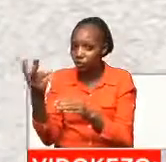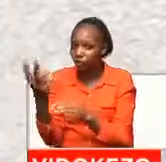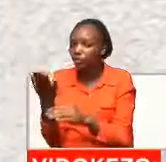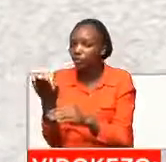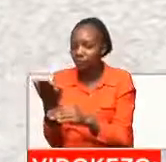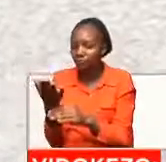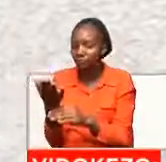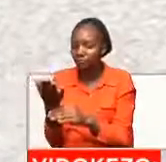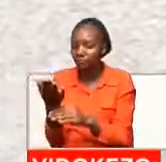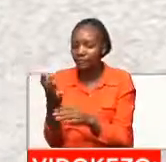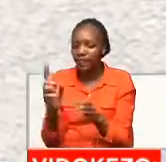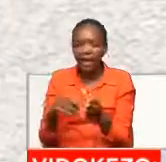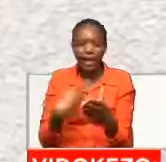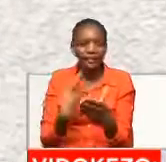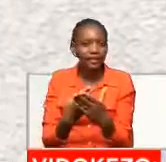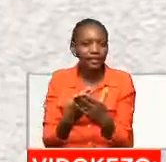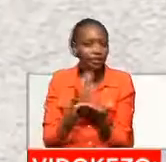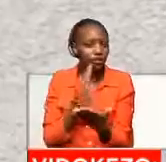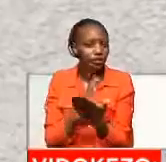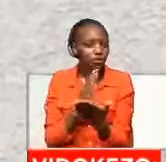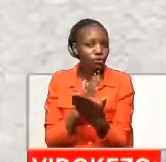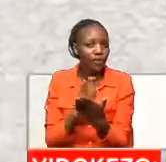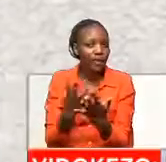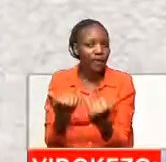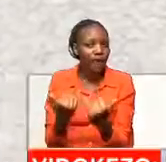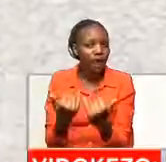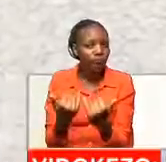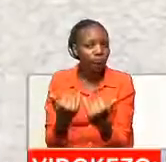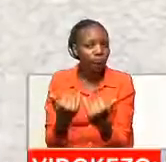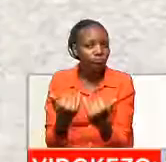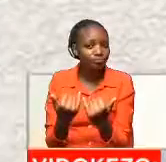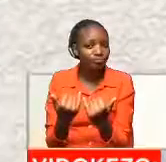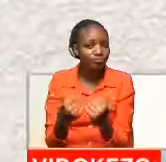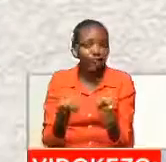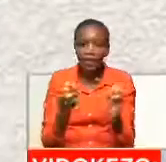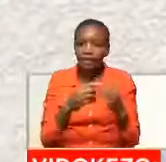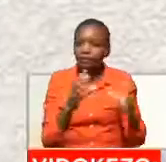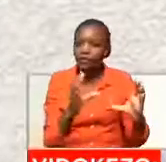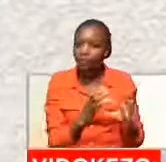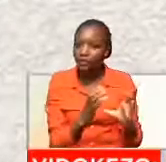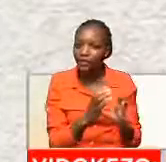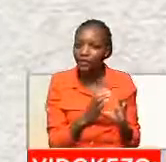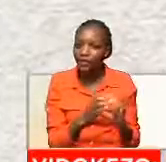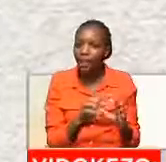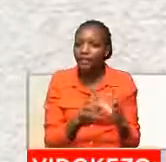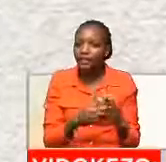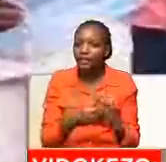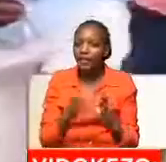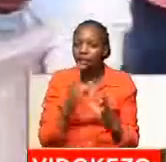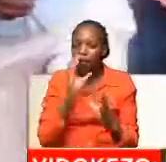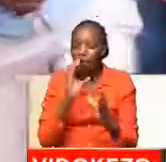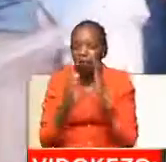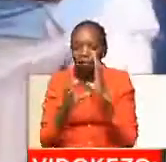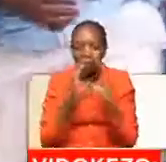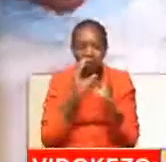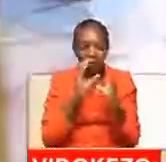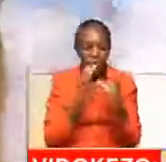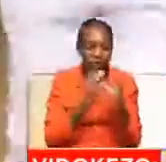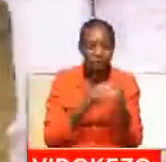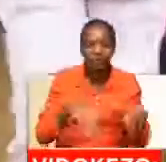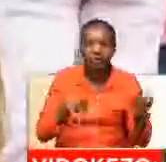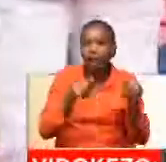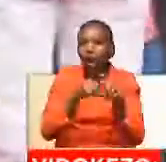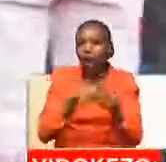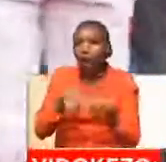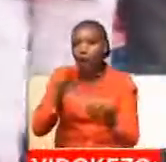mwaka 2022, unaangalia kwamba sasa wakati huu ndio vyama tofauti inaanza kufanya mazungumzo. Mbali na hayo,